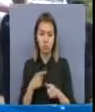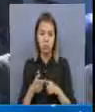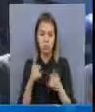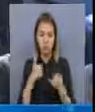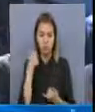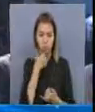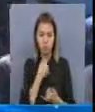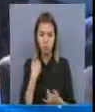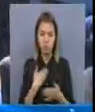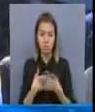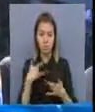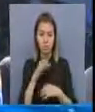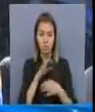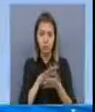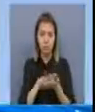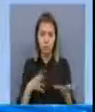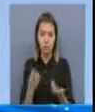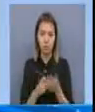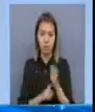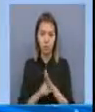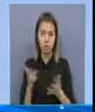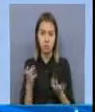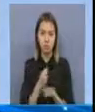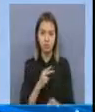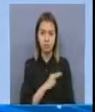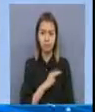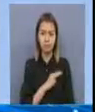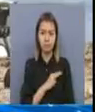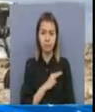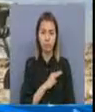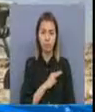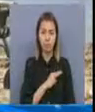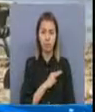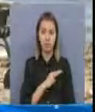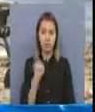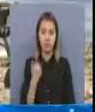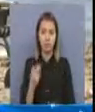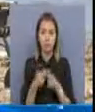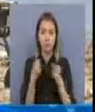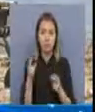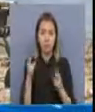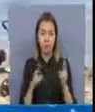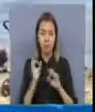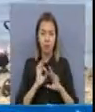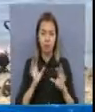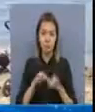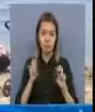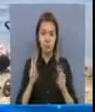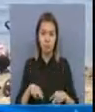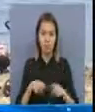жылы игілікті шара жанды жалғасын табуда. Жедел құтқару жасағындағылар жағажайдағы демалушыларға қауіпсіздік ережелерін түсіндіруге